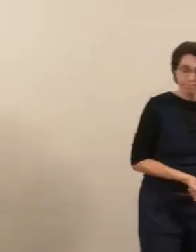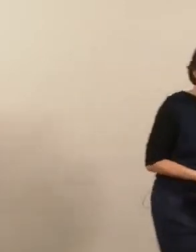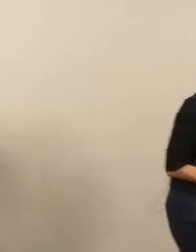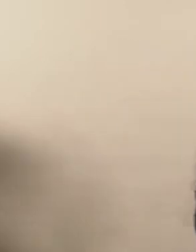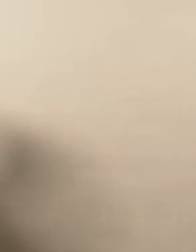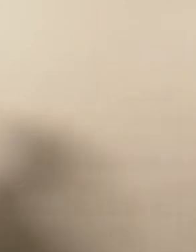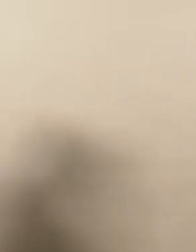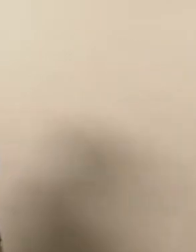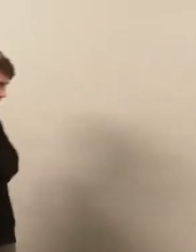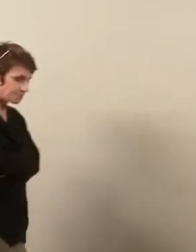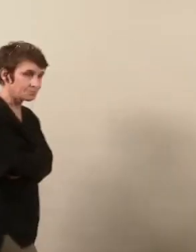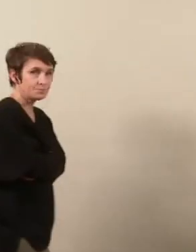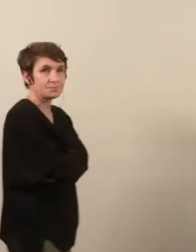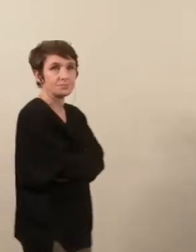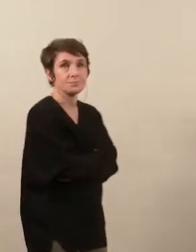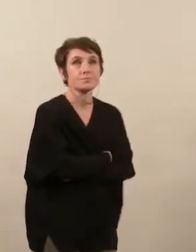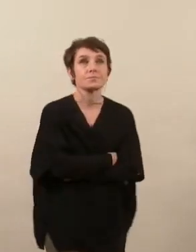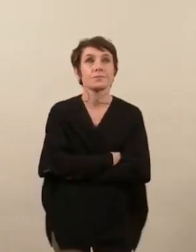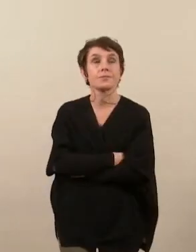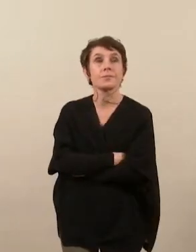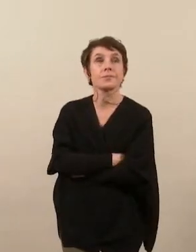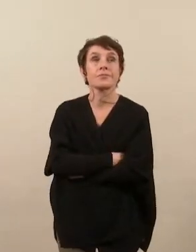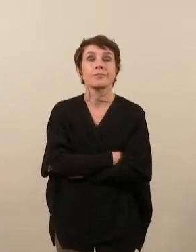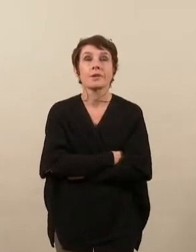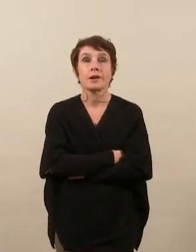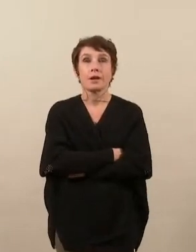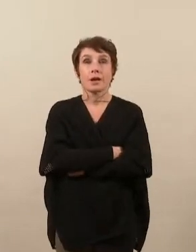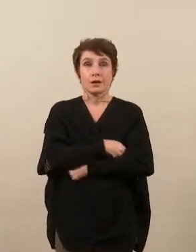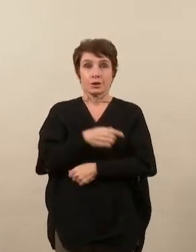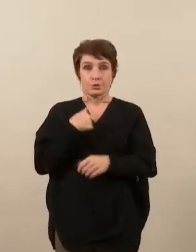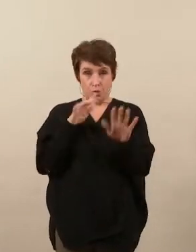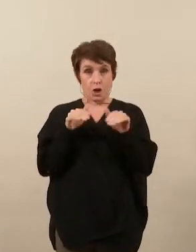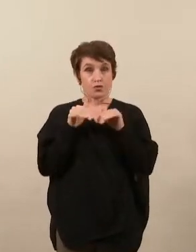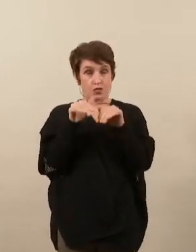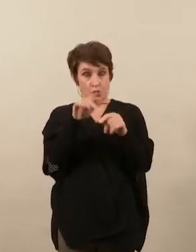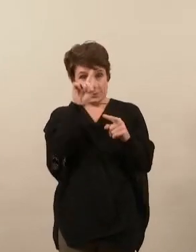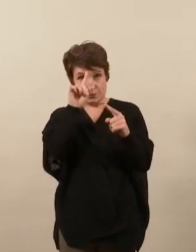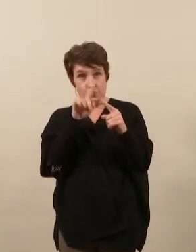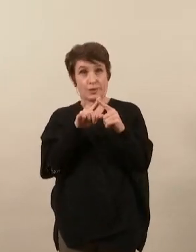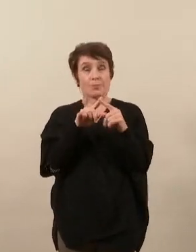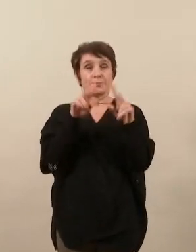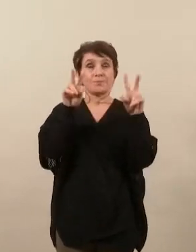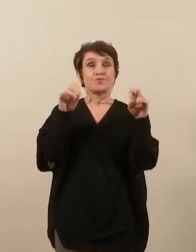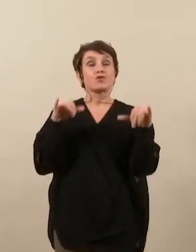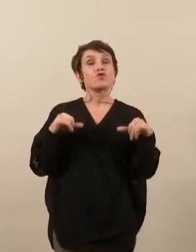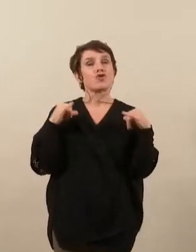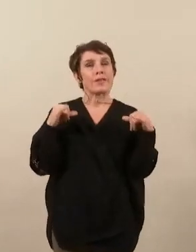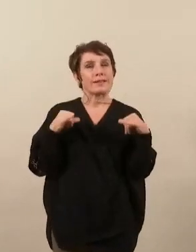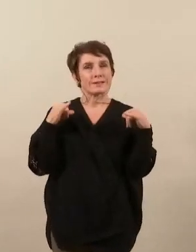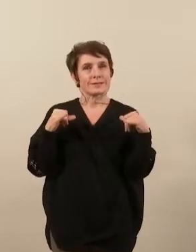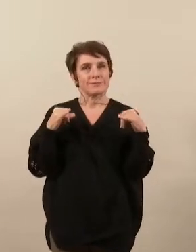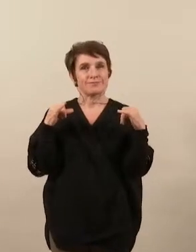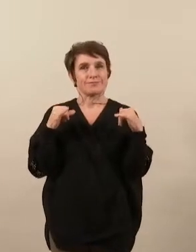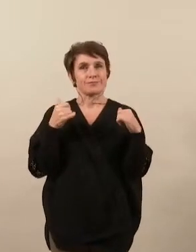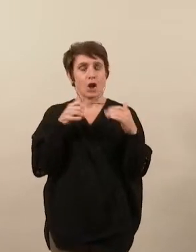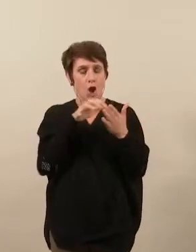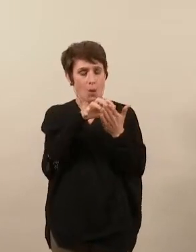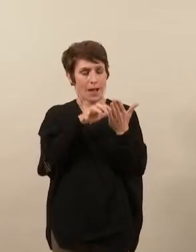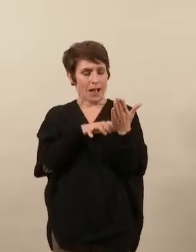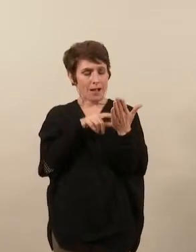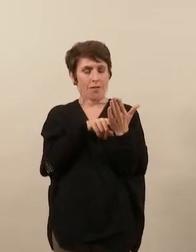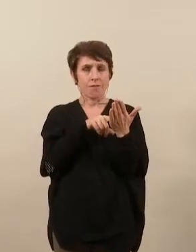Si vous me permettez, je continue, toujours sur la jeunesse. Vous avez un paragraphe que vous essayez de